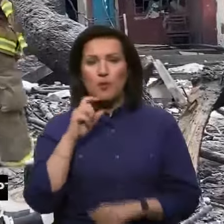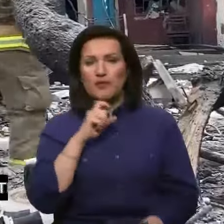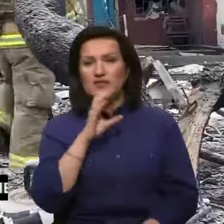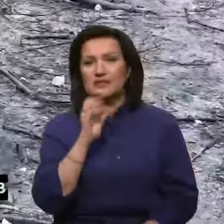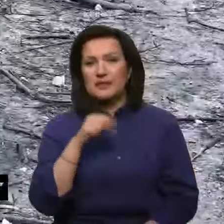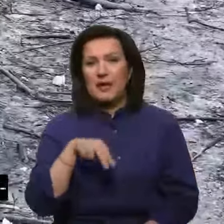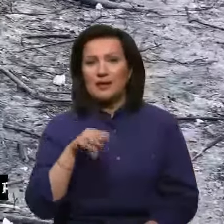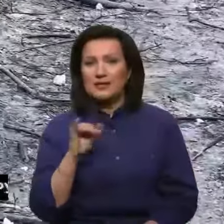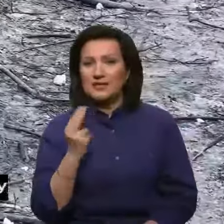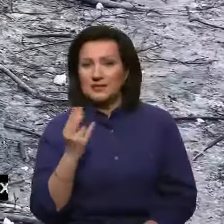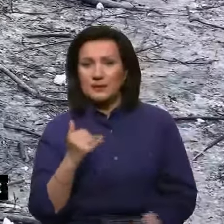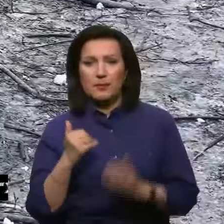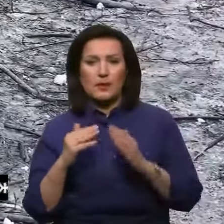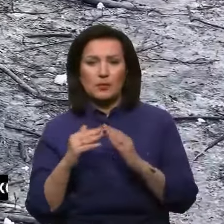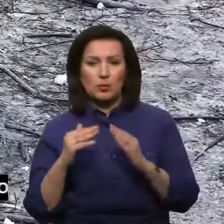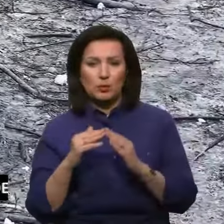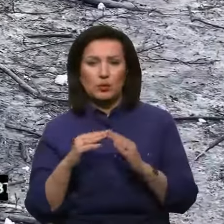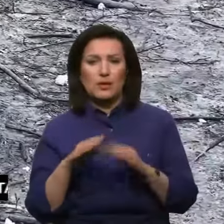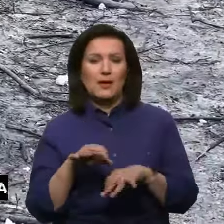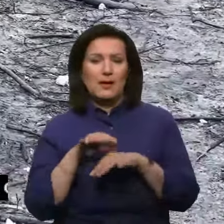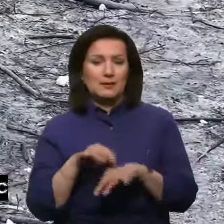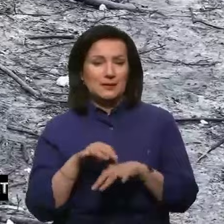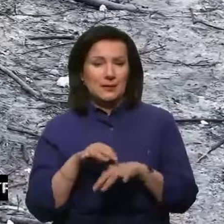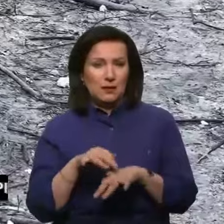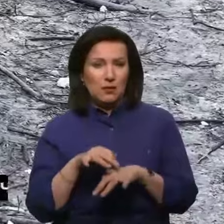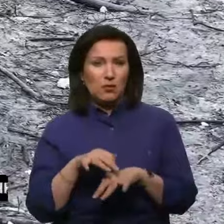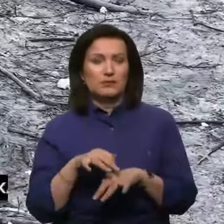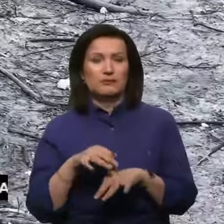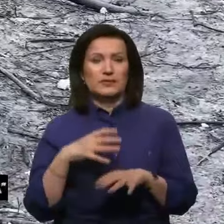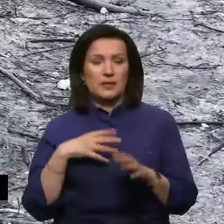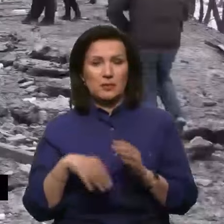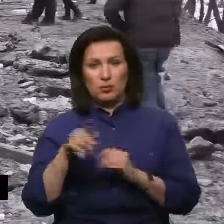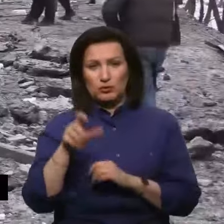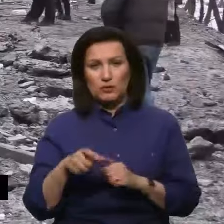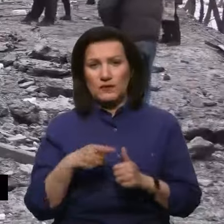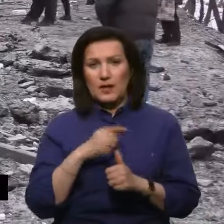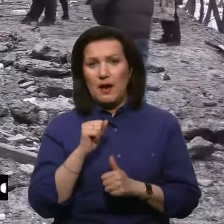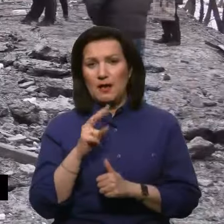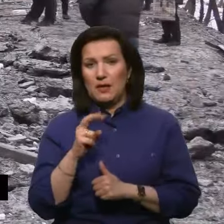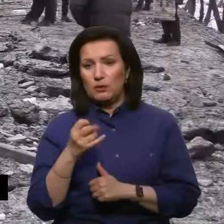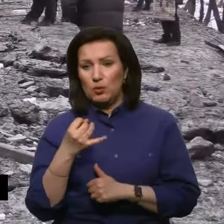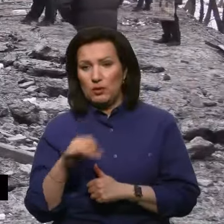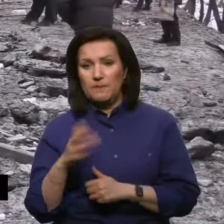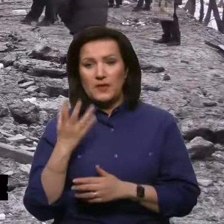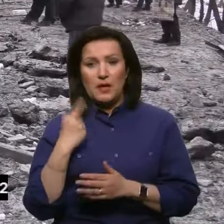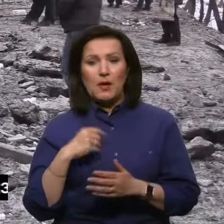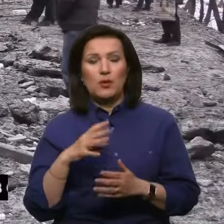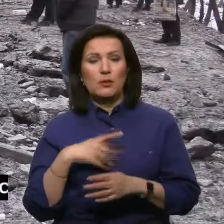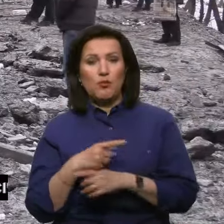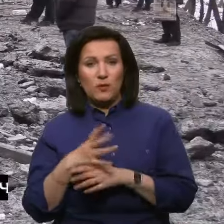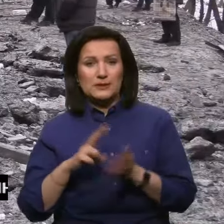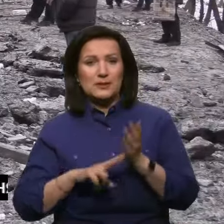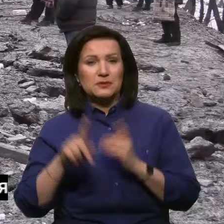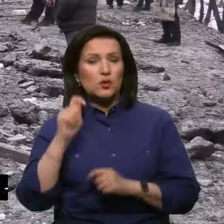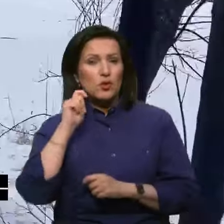північній Салтівці. Перед будинком під ковдрою тіло загиблого чоловіка на ім'я Анатолій. Коли стався обстріл, 71-річний